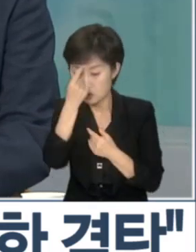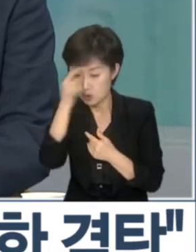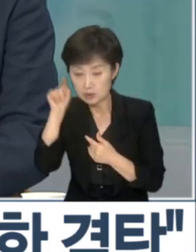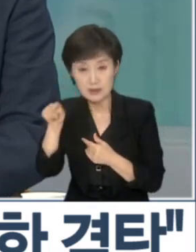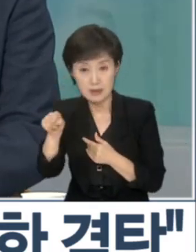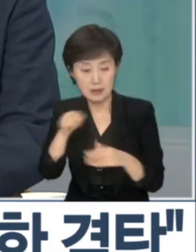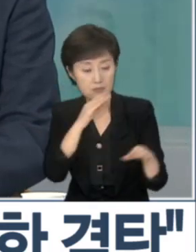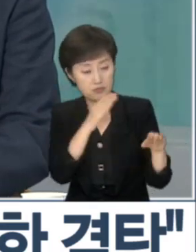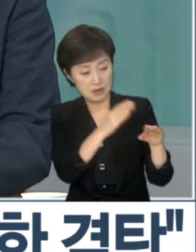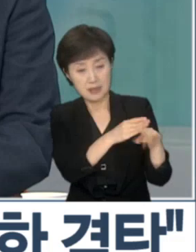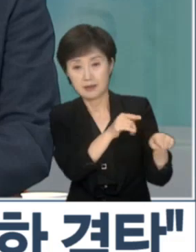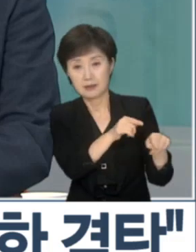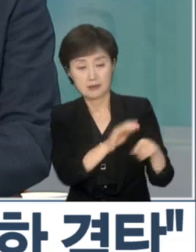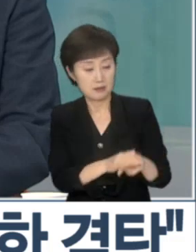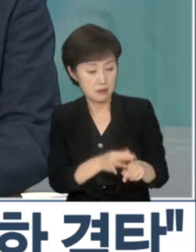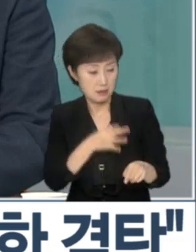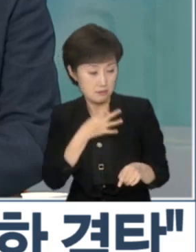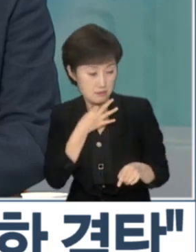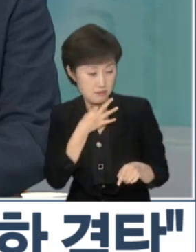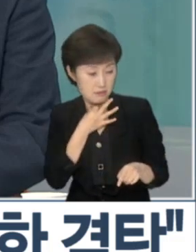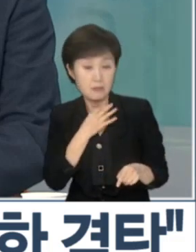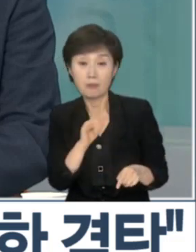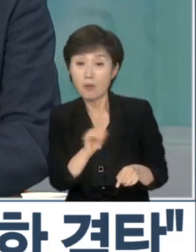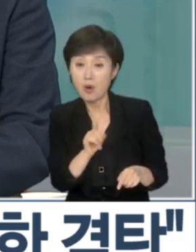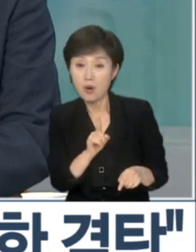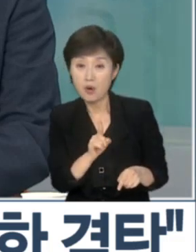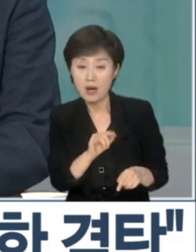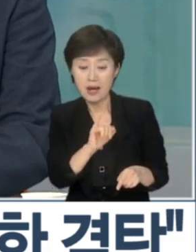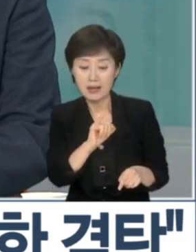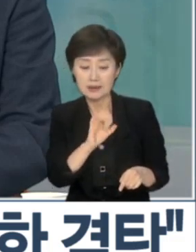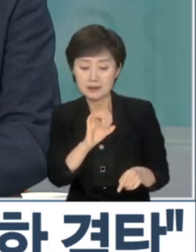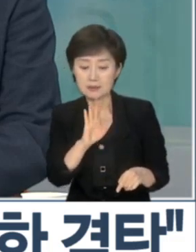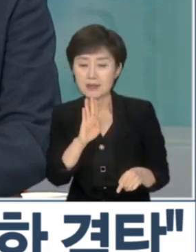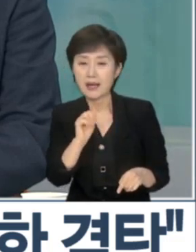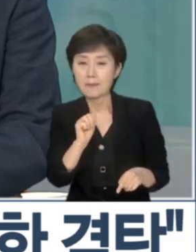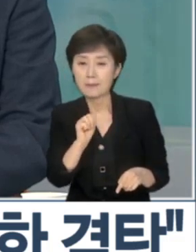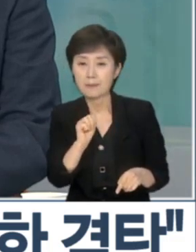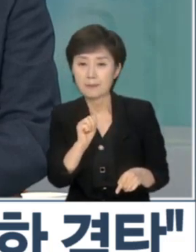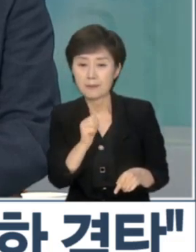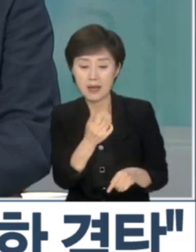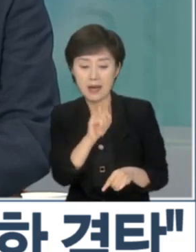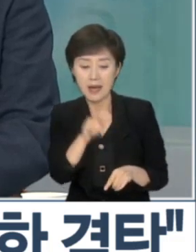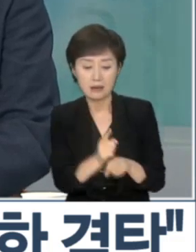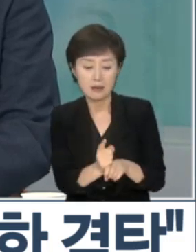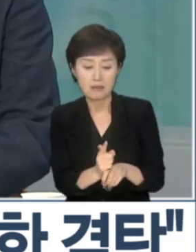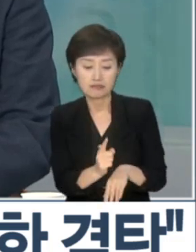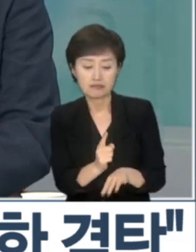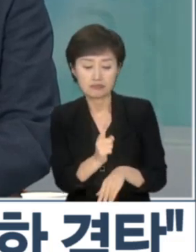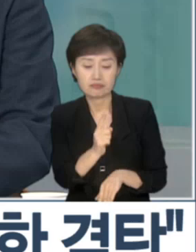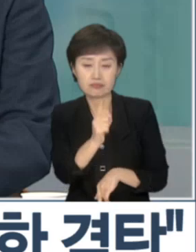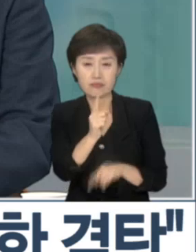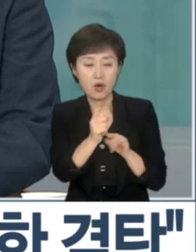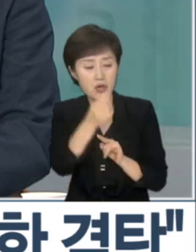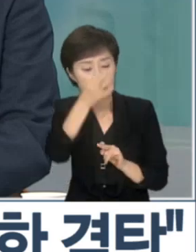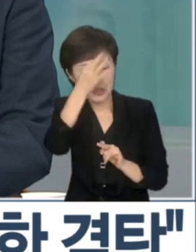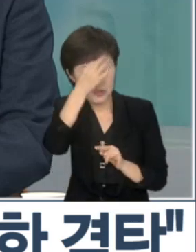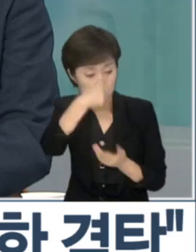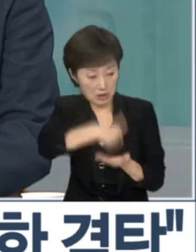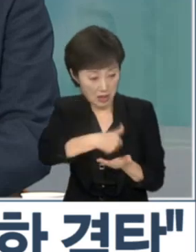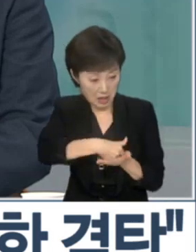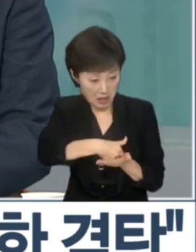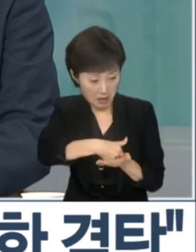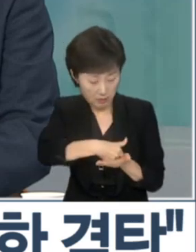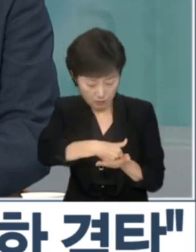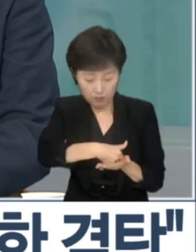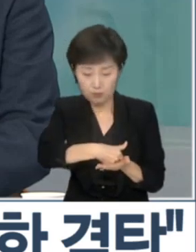어 북한이 가장 절실하게 희망하는 icbm의 핵탄두의 대위권 진입 기술을 갖다 가졌다